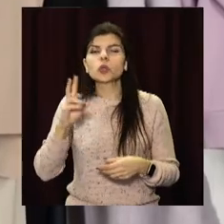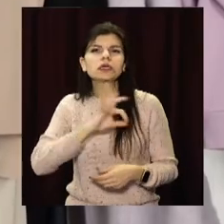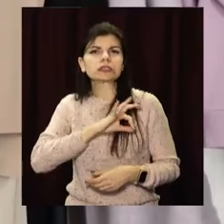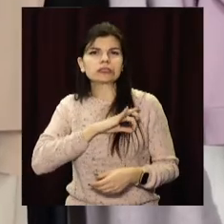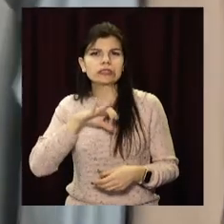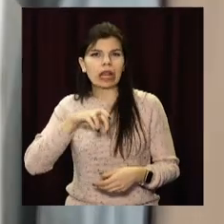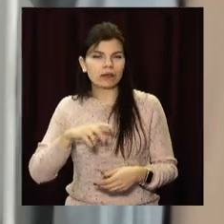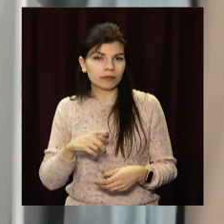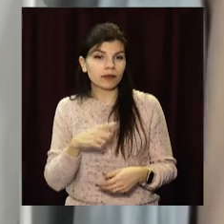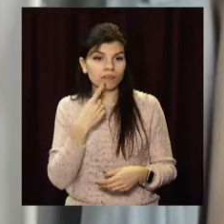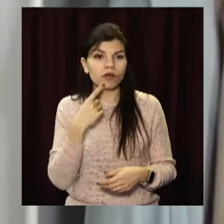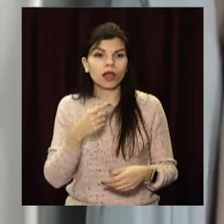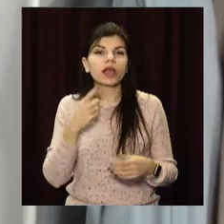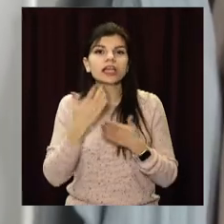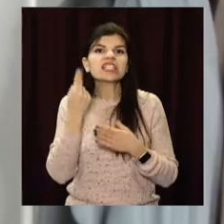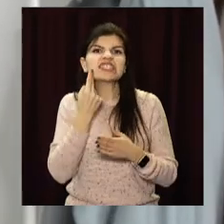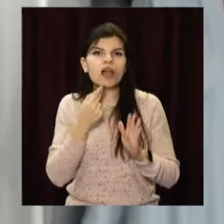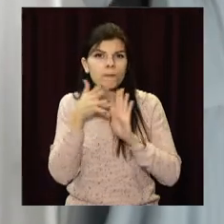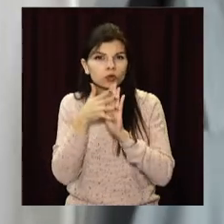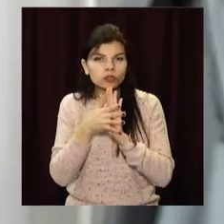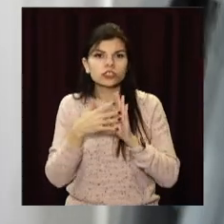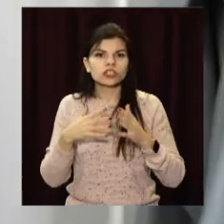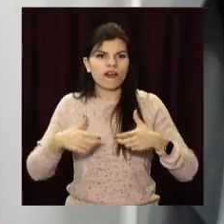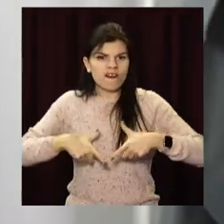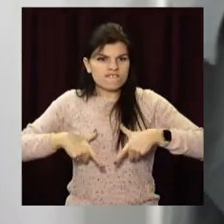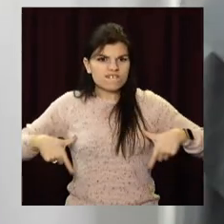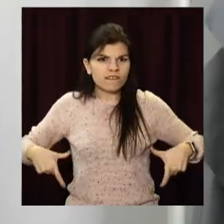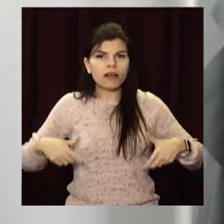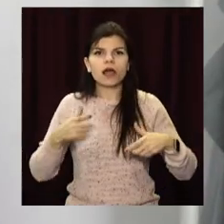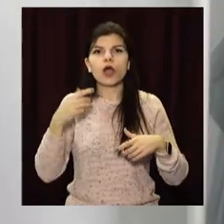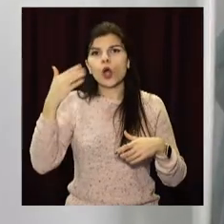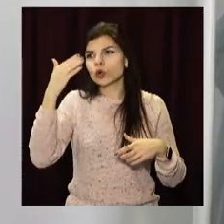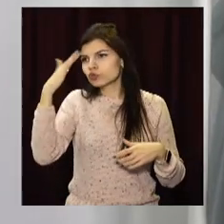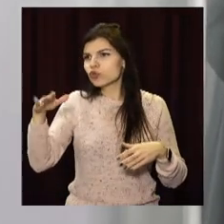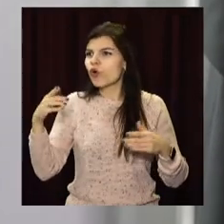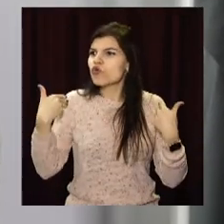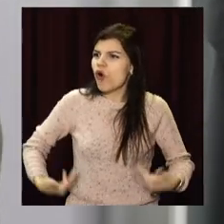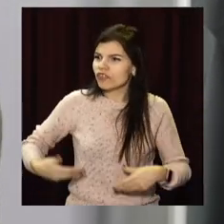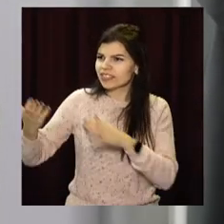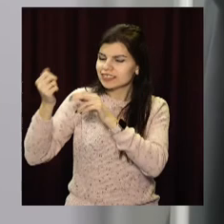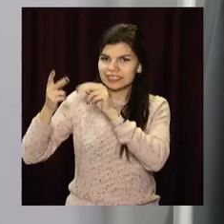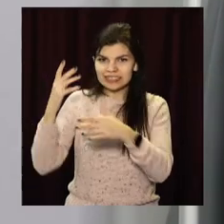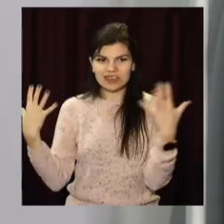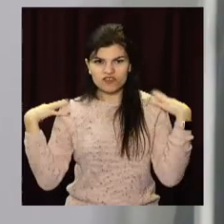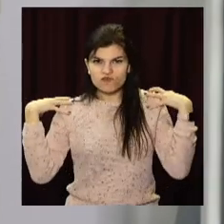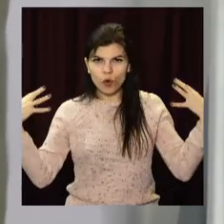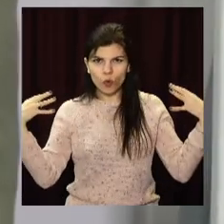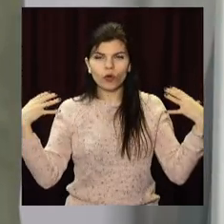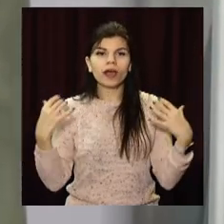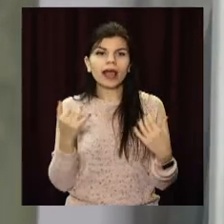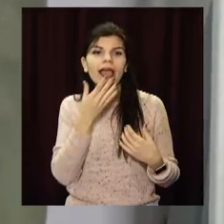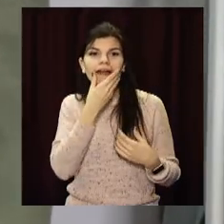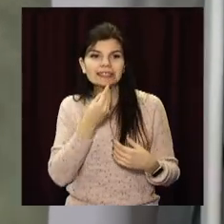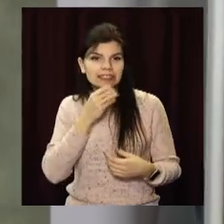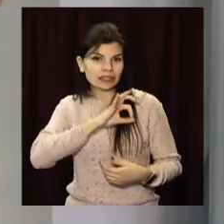модну арену виходять прозорі кольори, широкі силуети, жакети з чужого плеча, джинси з широкими відворотами, комірці та яскраві